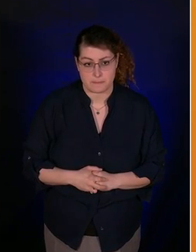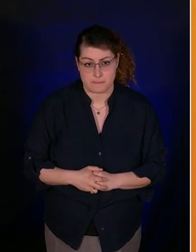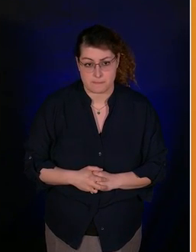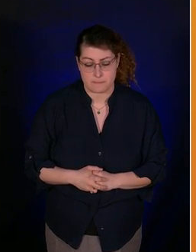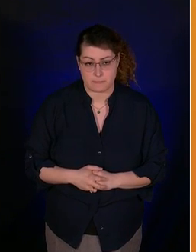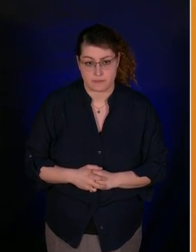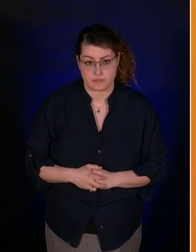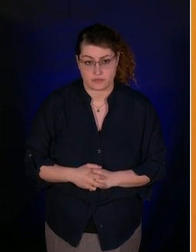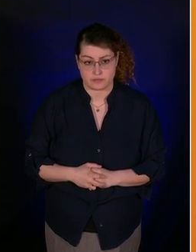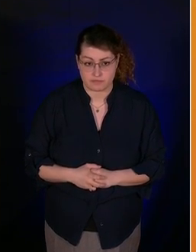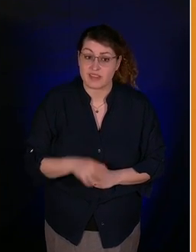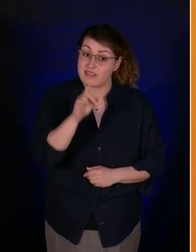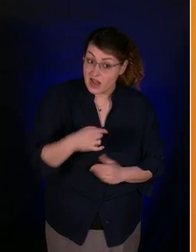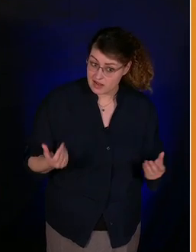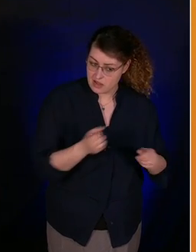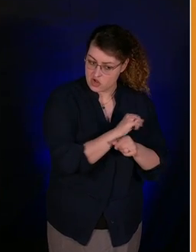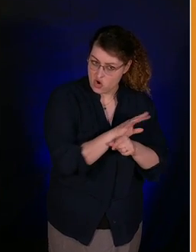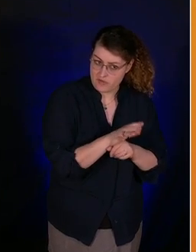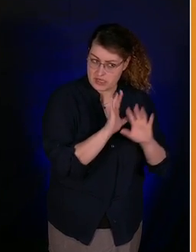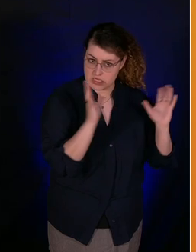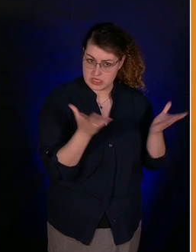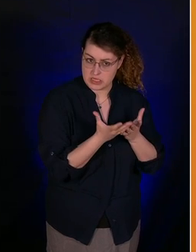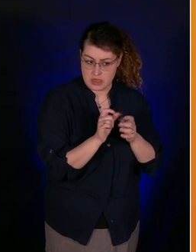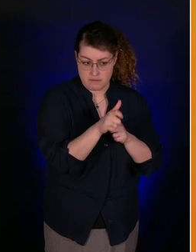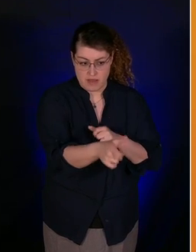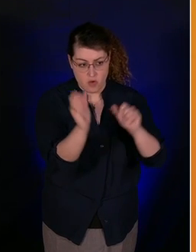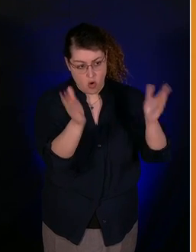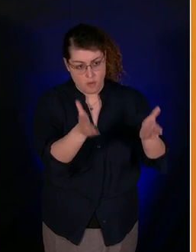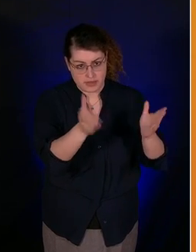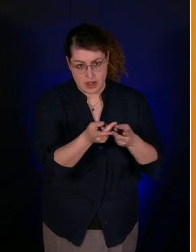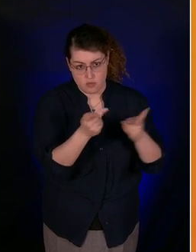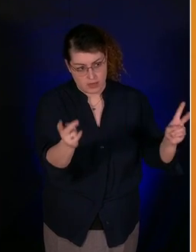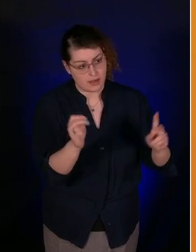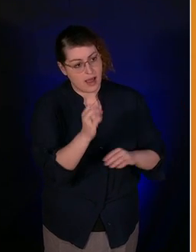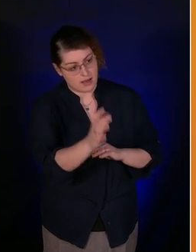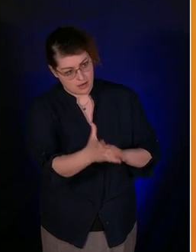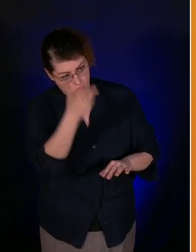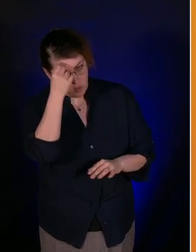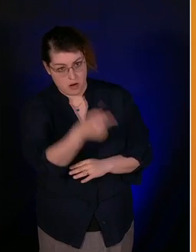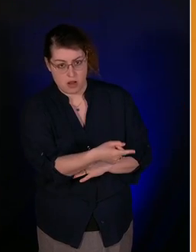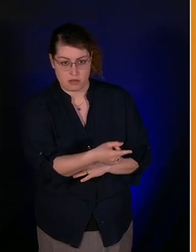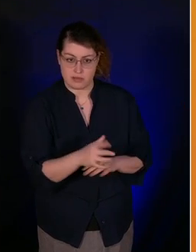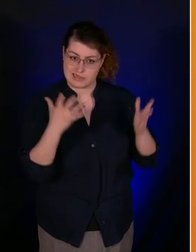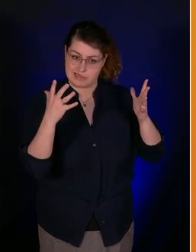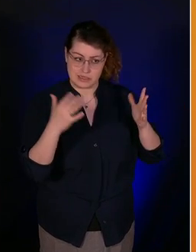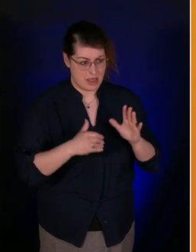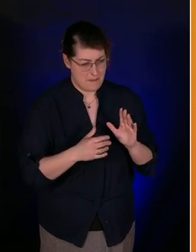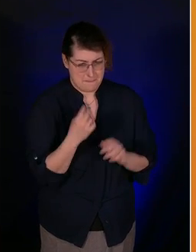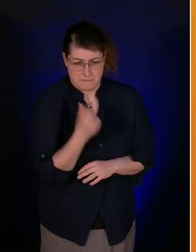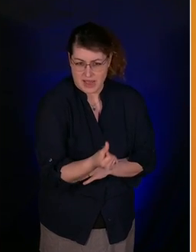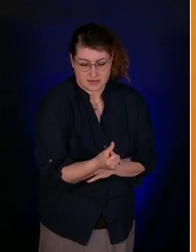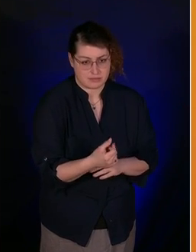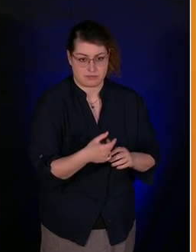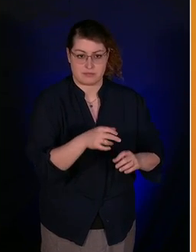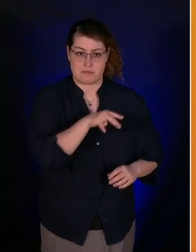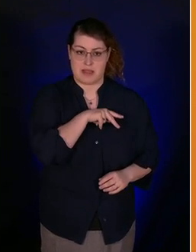Il a fallu la pandémie pour remettre la lumière sur l'hôpital public. Nous avons même été applaudis et presque médaillés. Mais